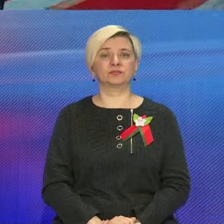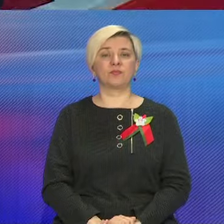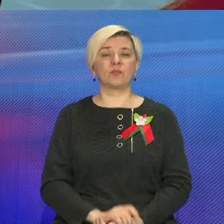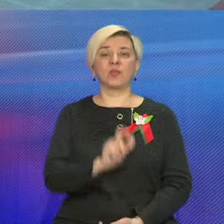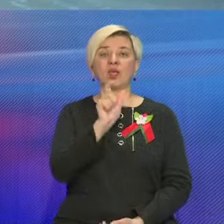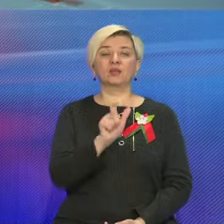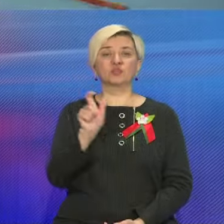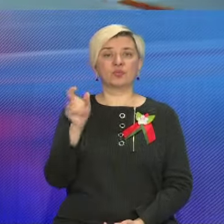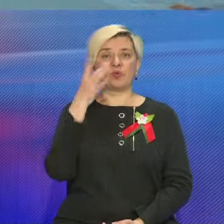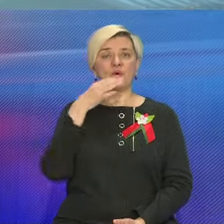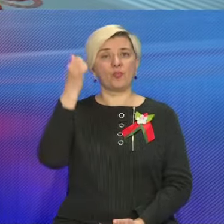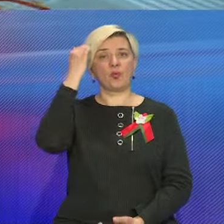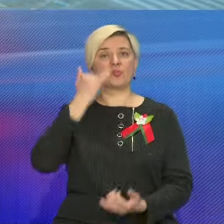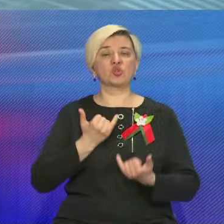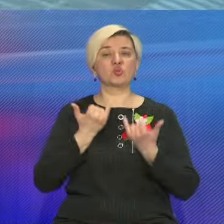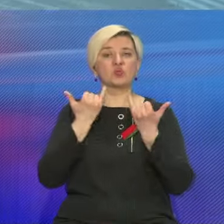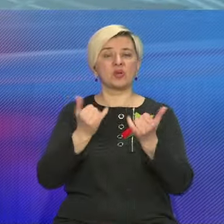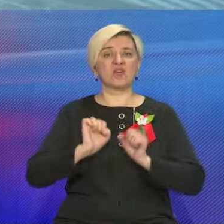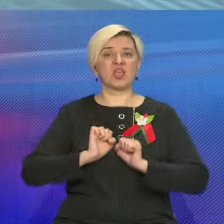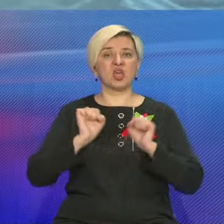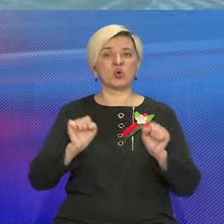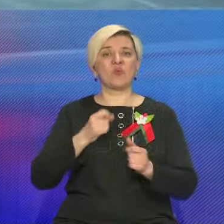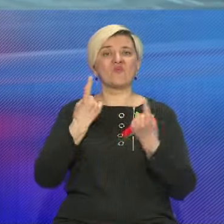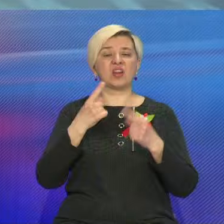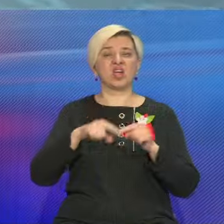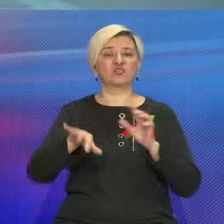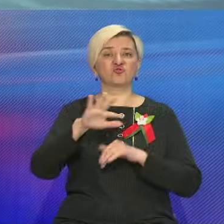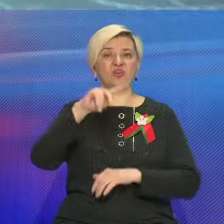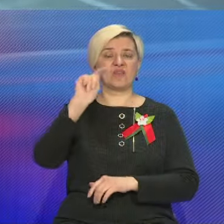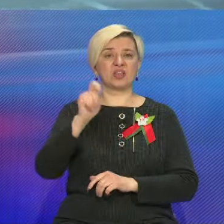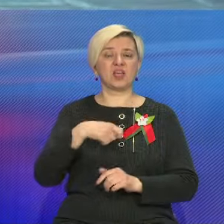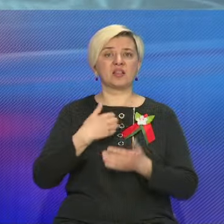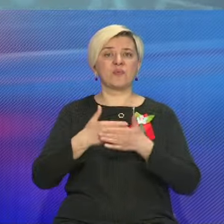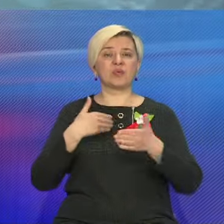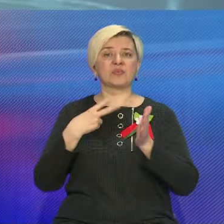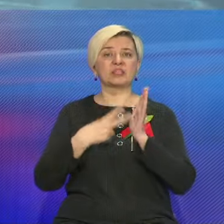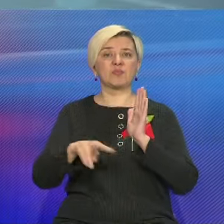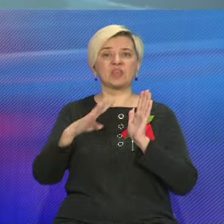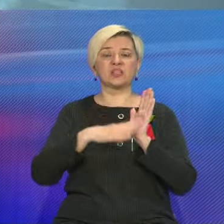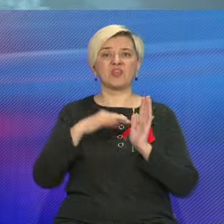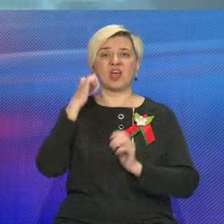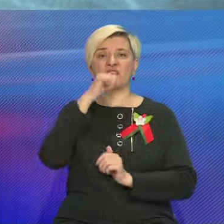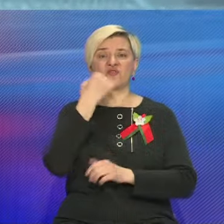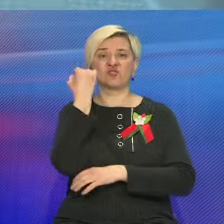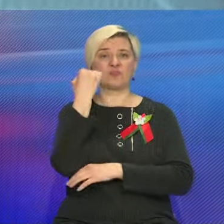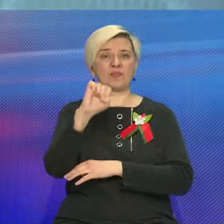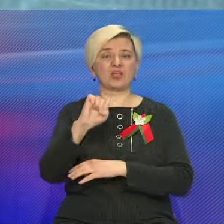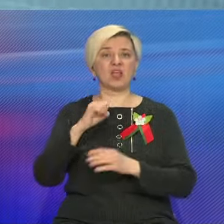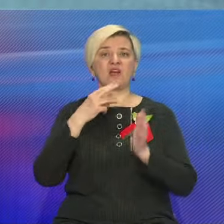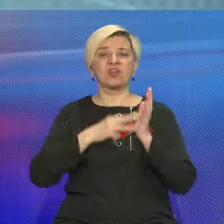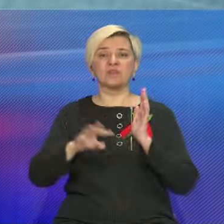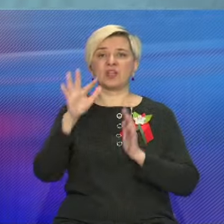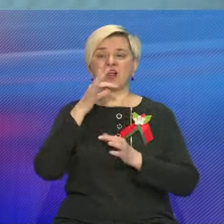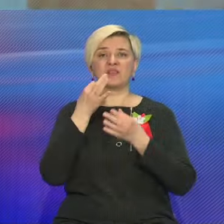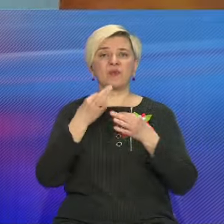Жыхары Прынёмані помняць і ўшановуюць герояў Вялікай Айчыннай вайны. Напередані 79-й гадавіны перамогі і да